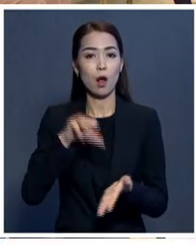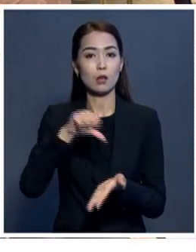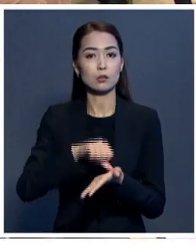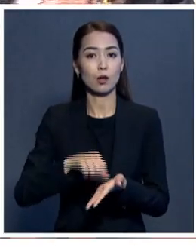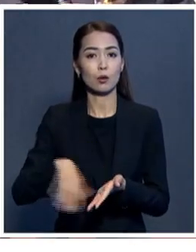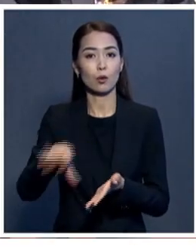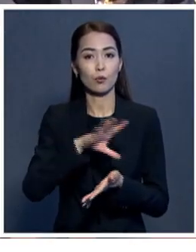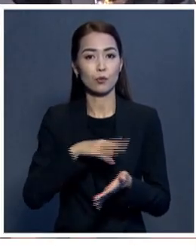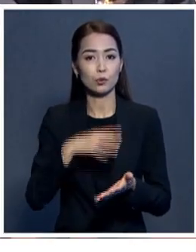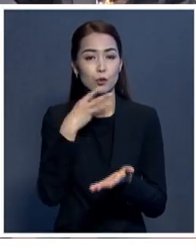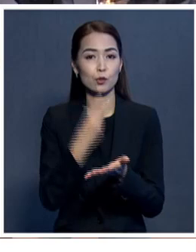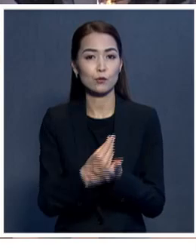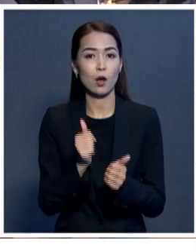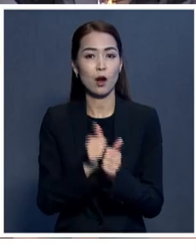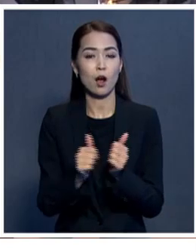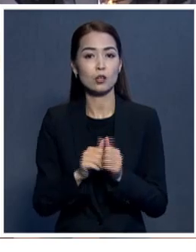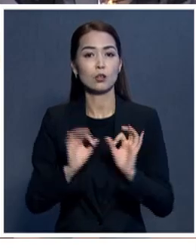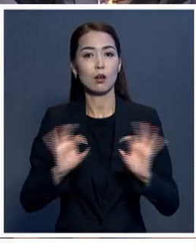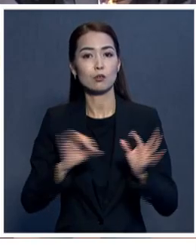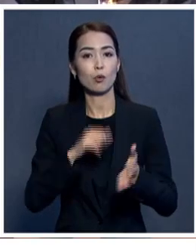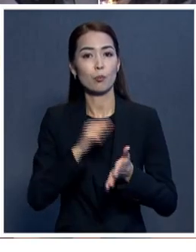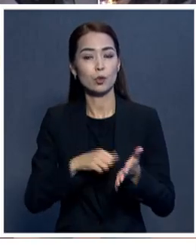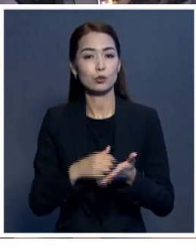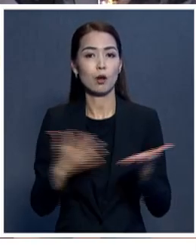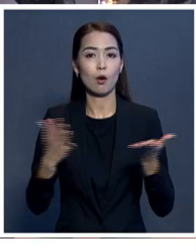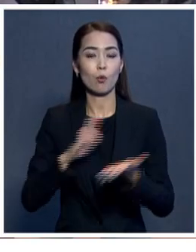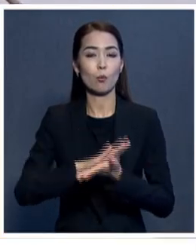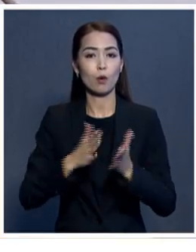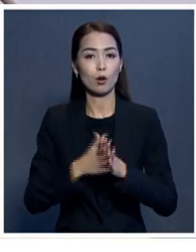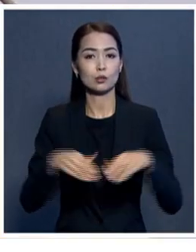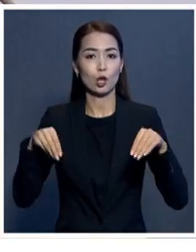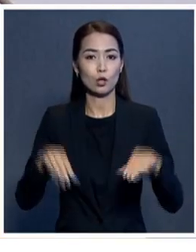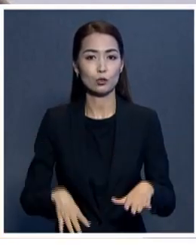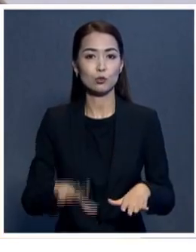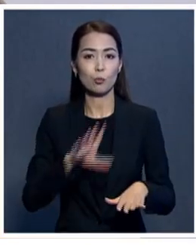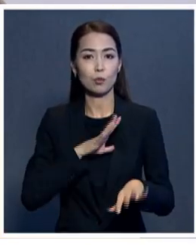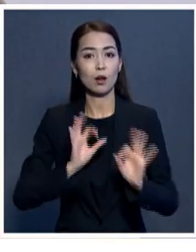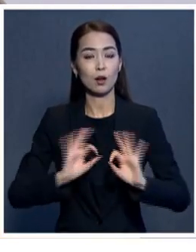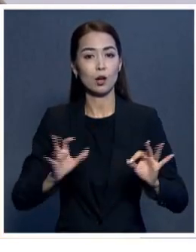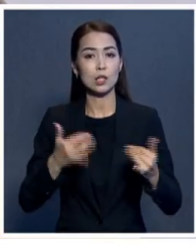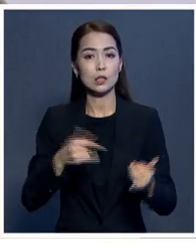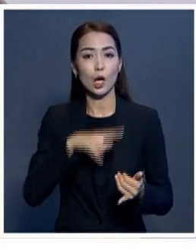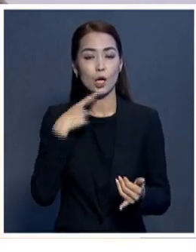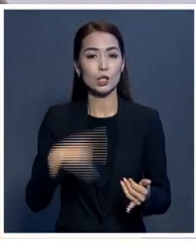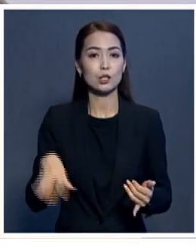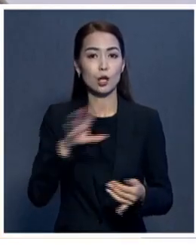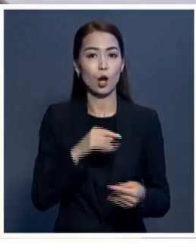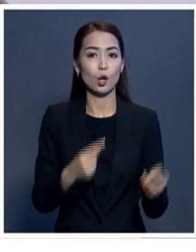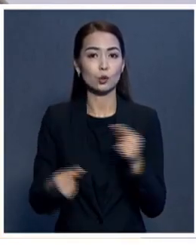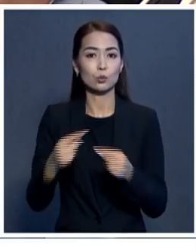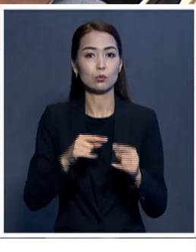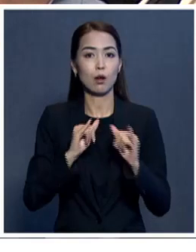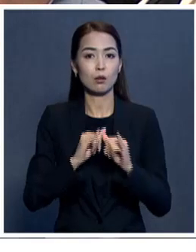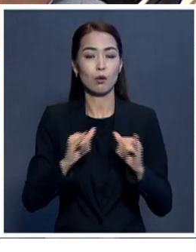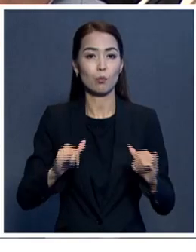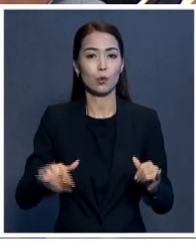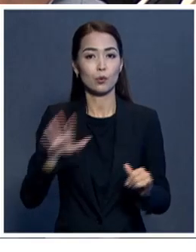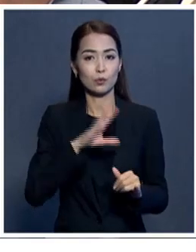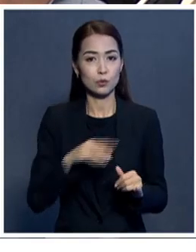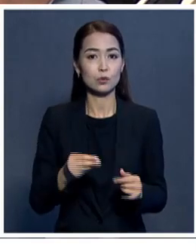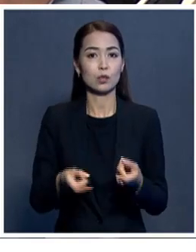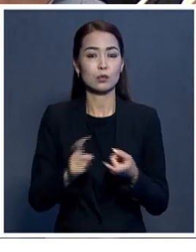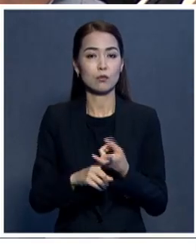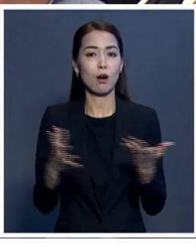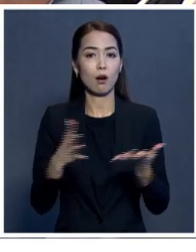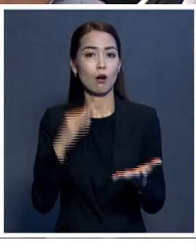ортақ мәселелерді талқылап, шешу жолдарын ұсынды. Сондай-ақ Қазақ-Ресей қарым-қатынасын дамытудың жаңа тетіктерін іздеп көрмек. Күрделі